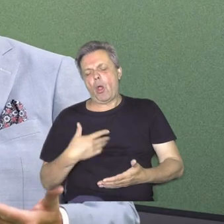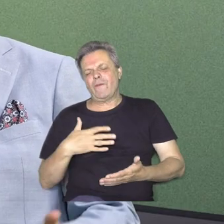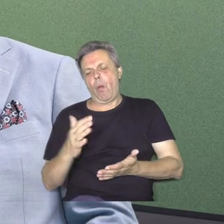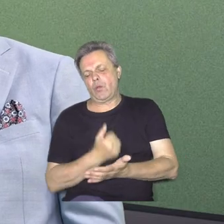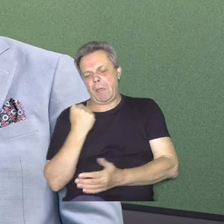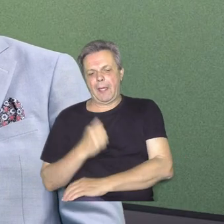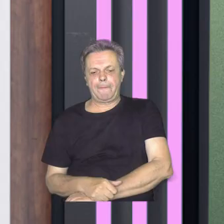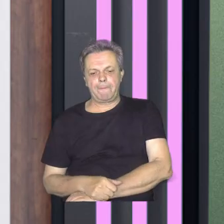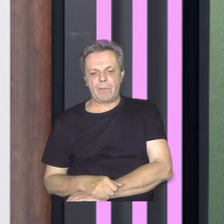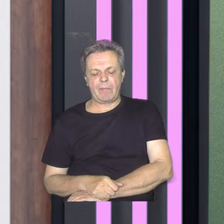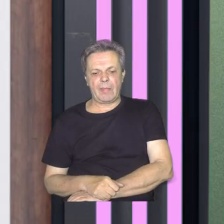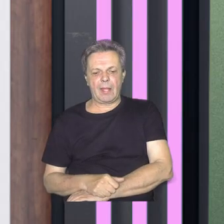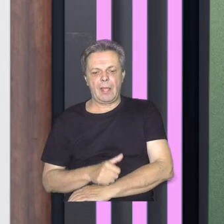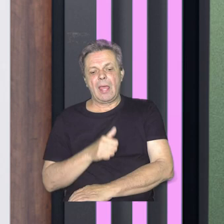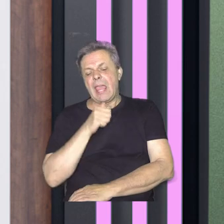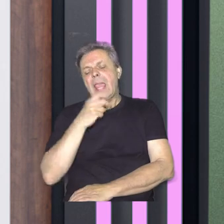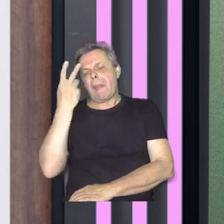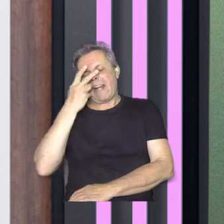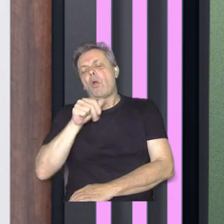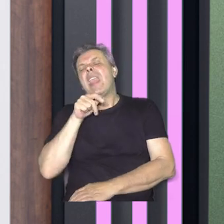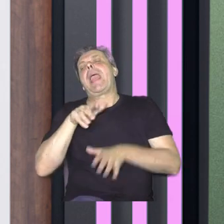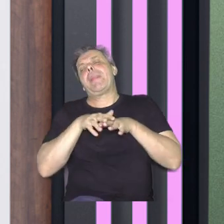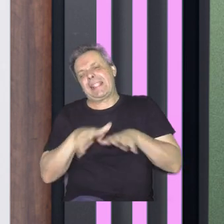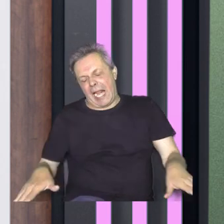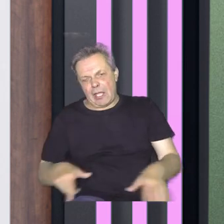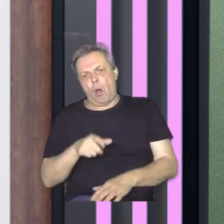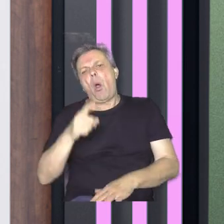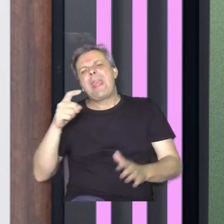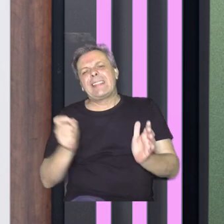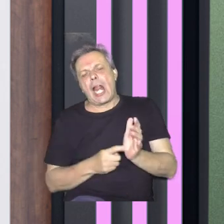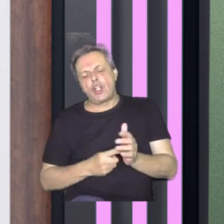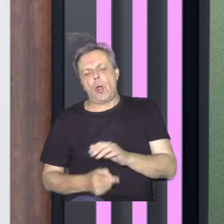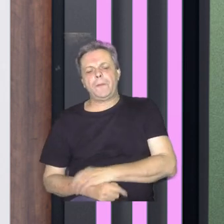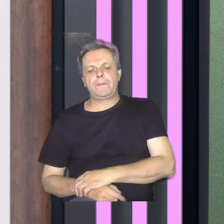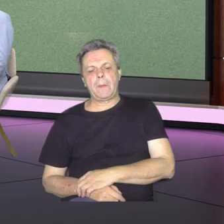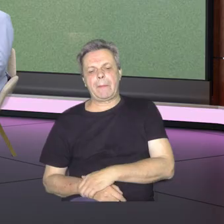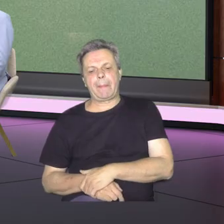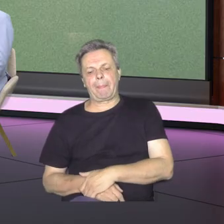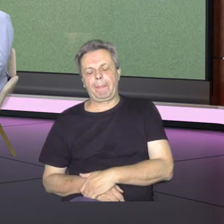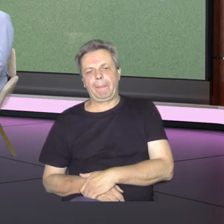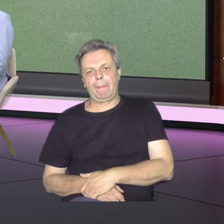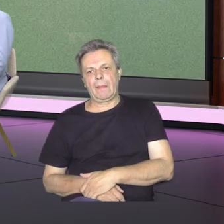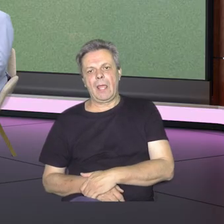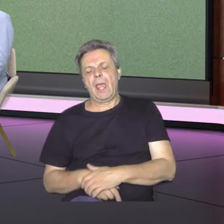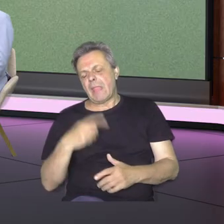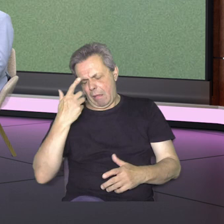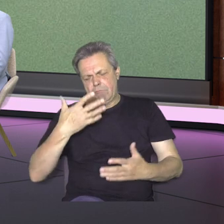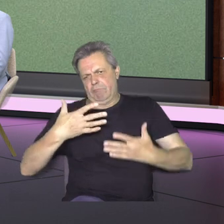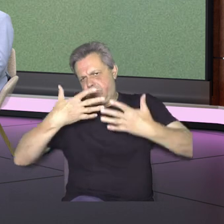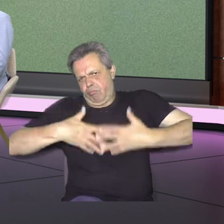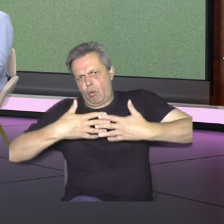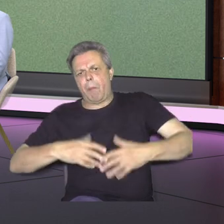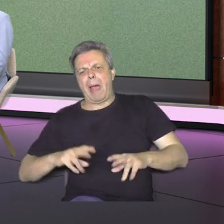uspjeh. I nastradao. Jer je on tražio da